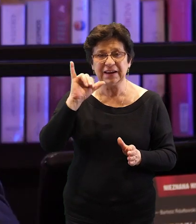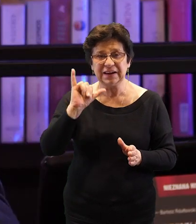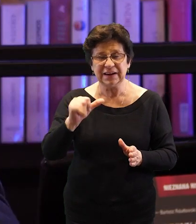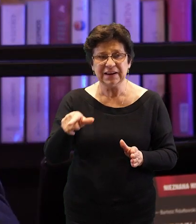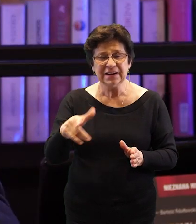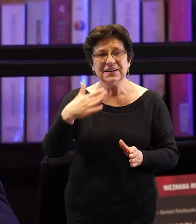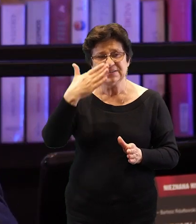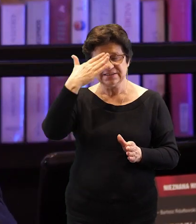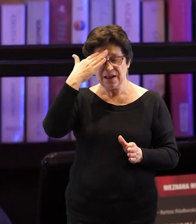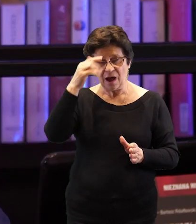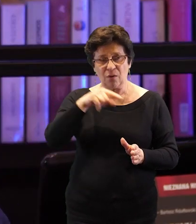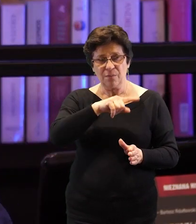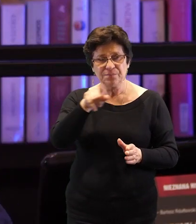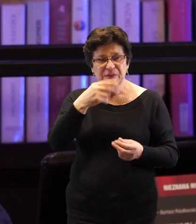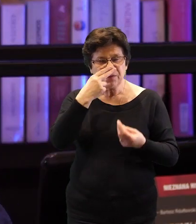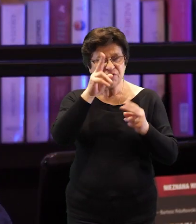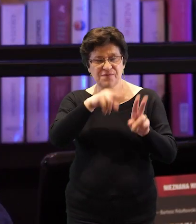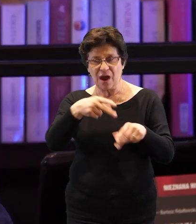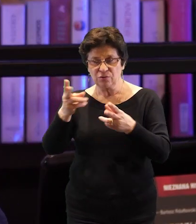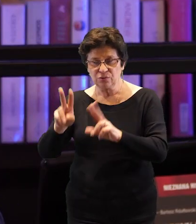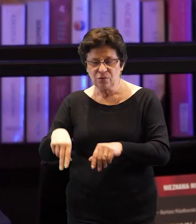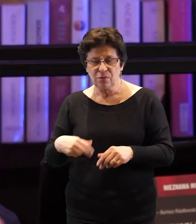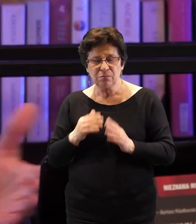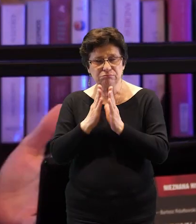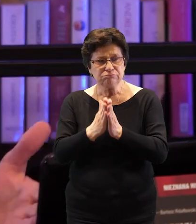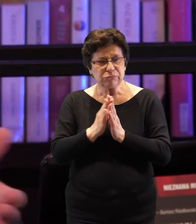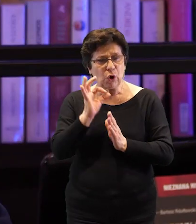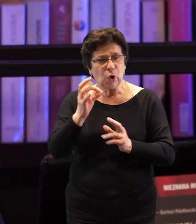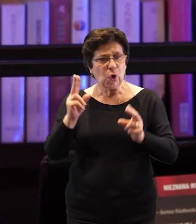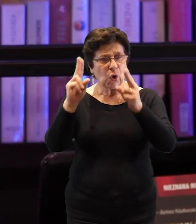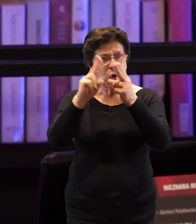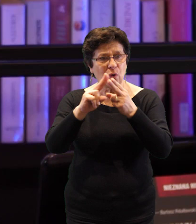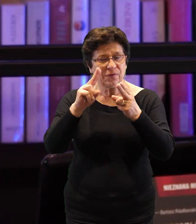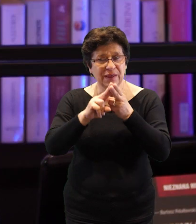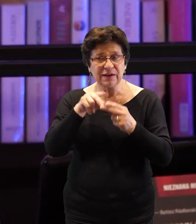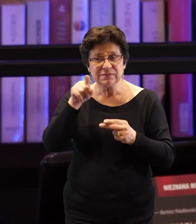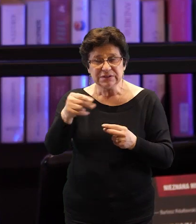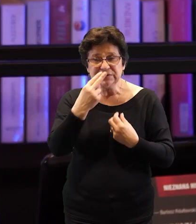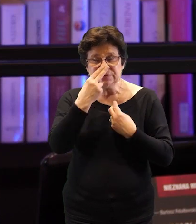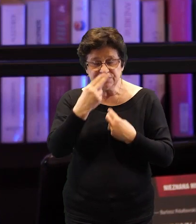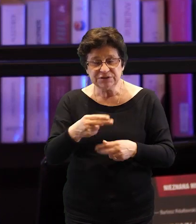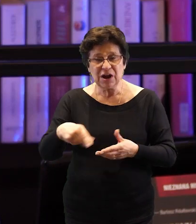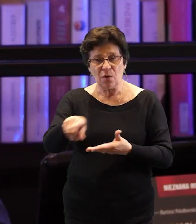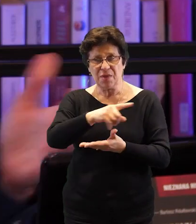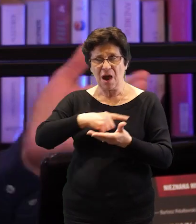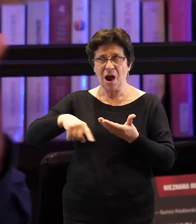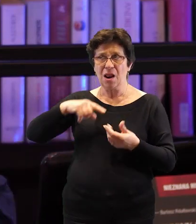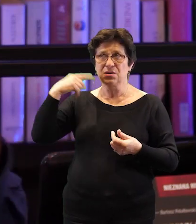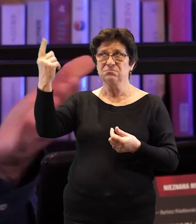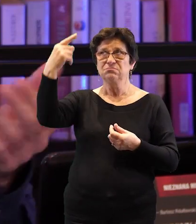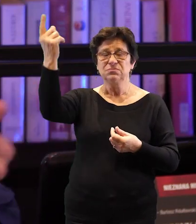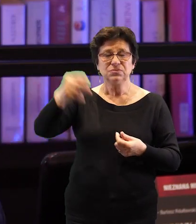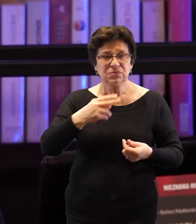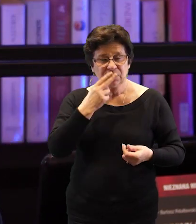znał tych świadków, poprosił o kontakt i faktycznie Tadeusz Słowikowski